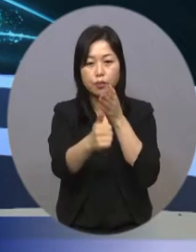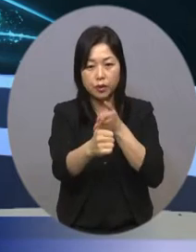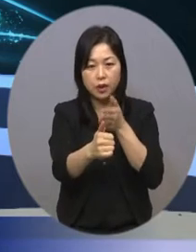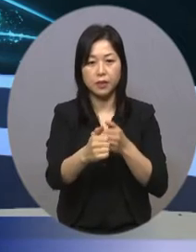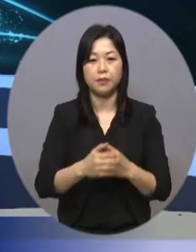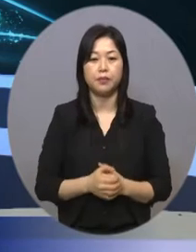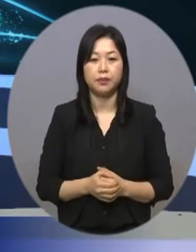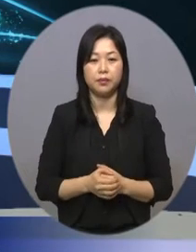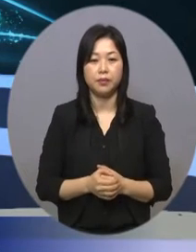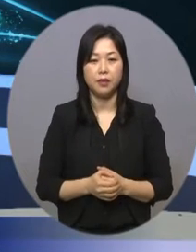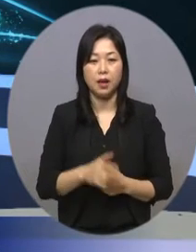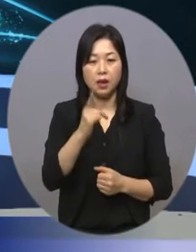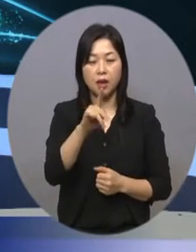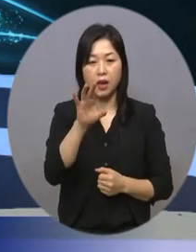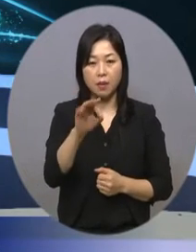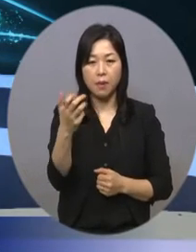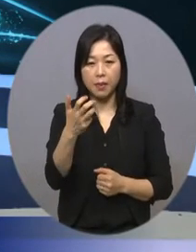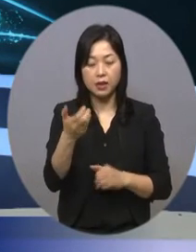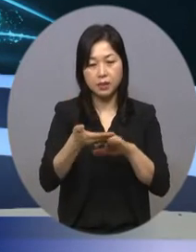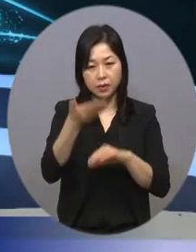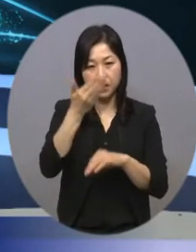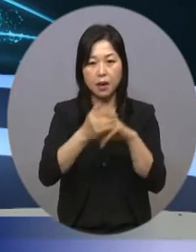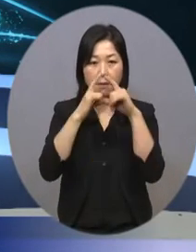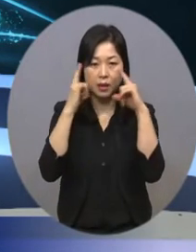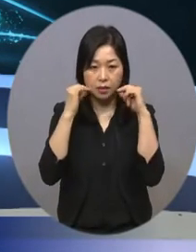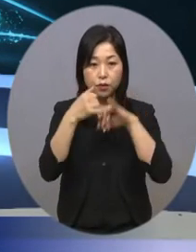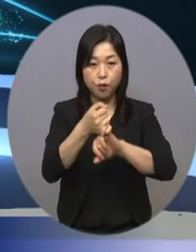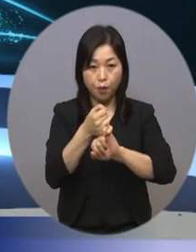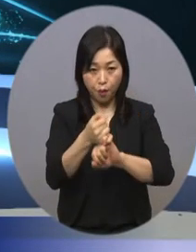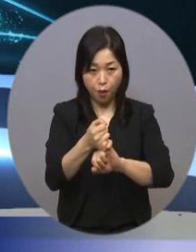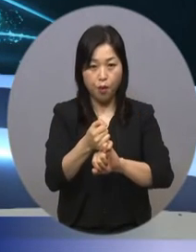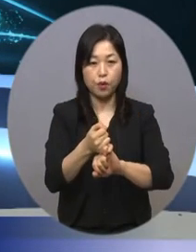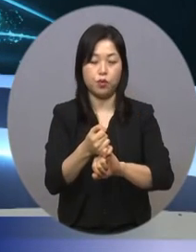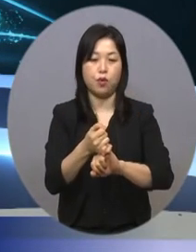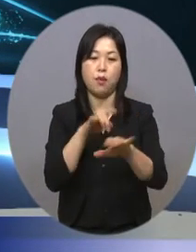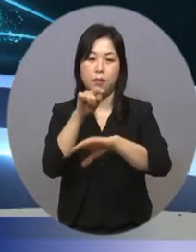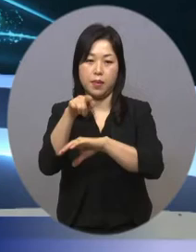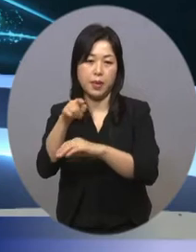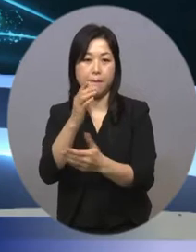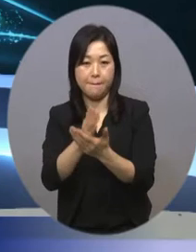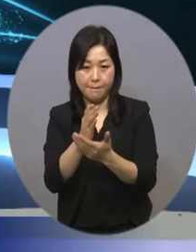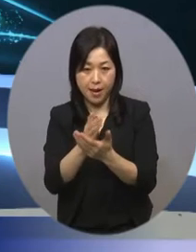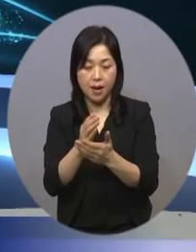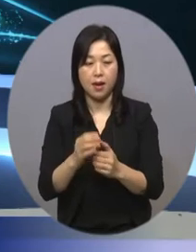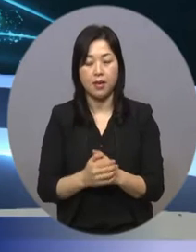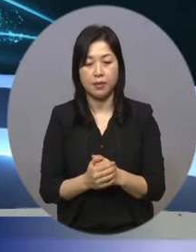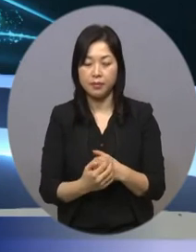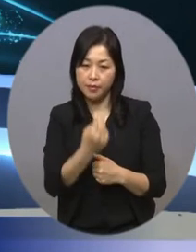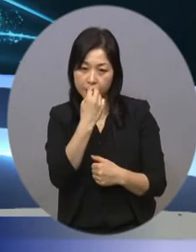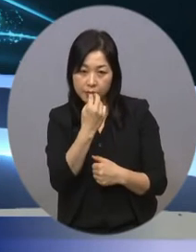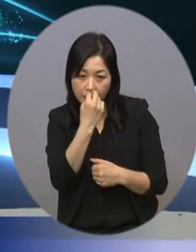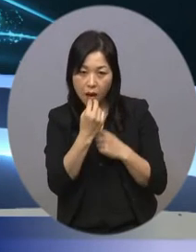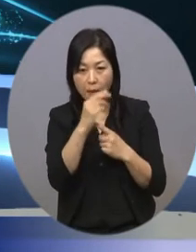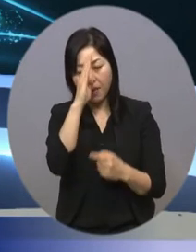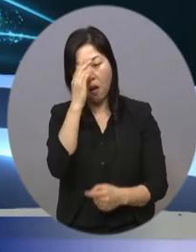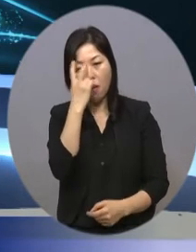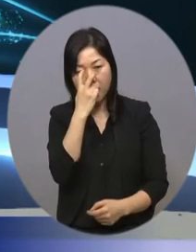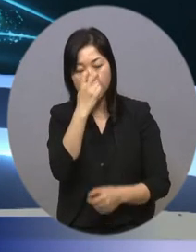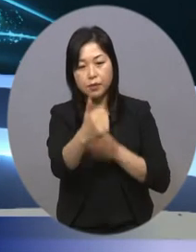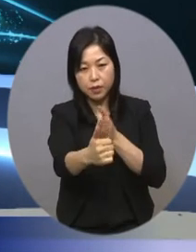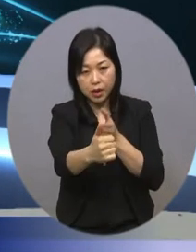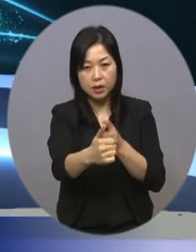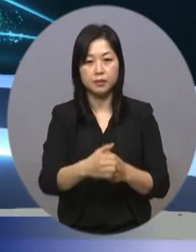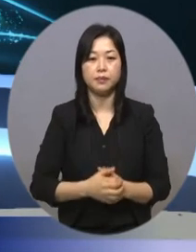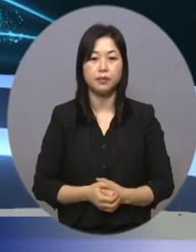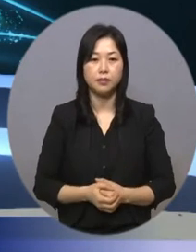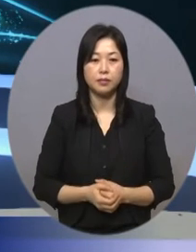힘써주셔야겠는데요. KF80 이상의 마스크를 착용하시고 불필요한 외출은 자제하는 등 호흡기 관리에 유의해 주시기